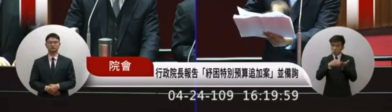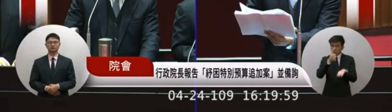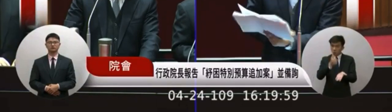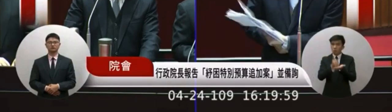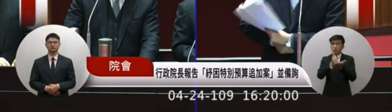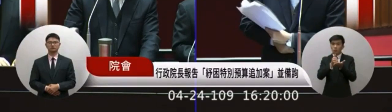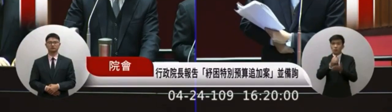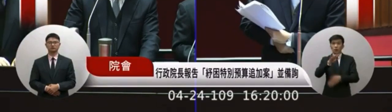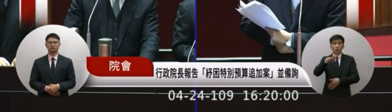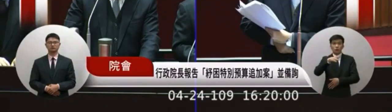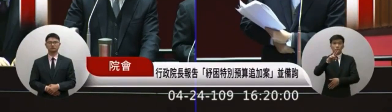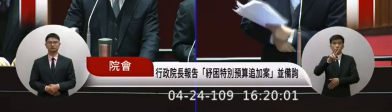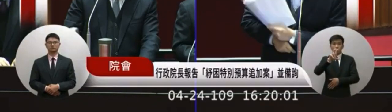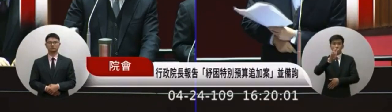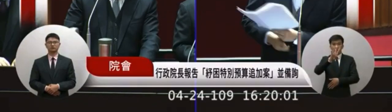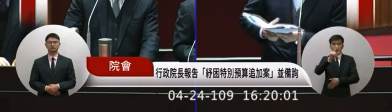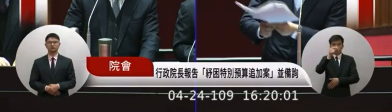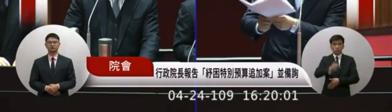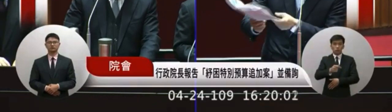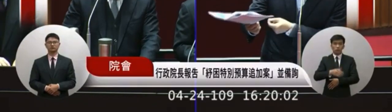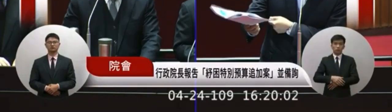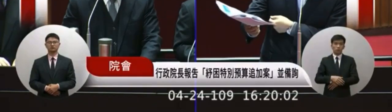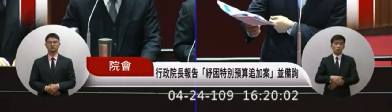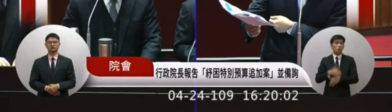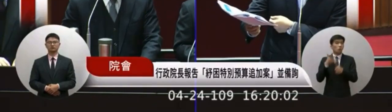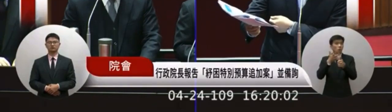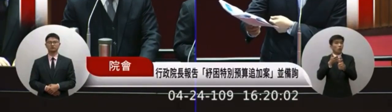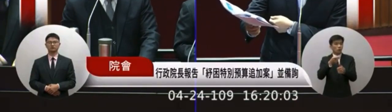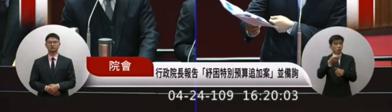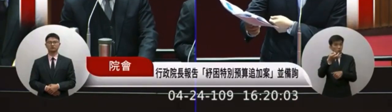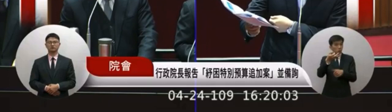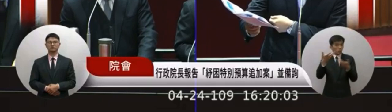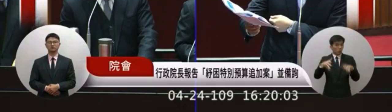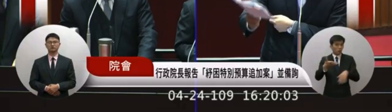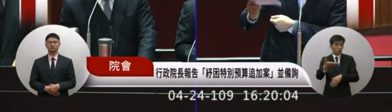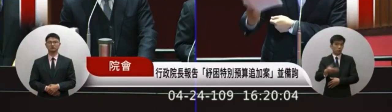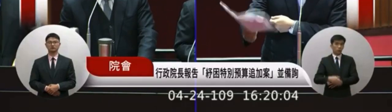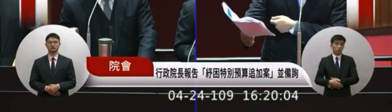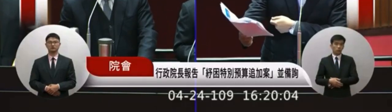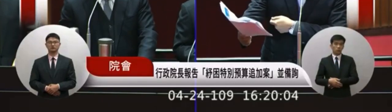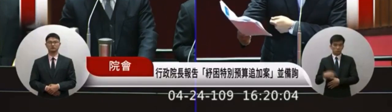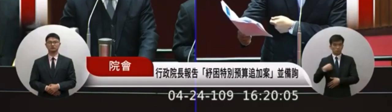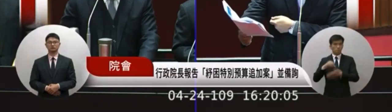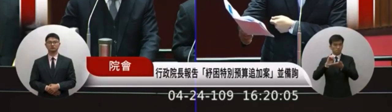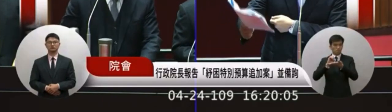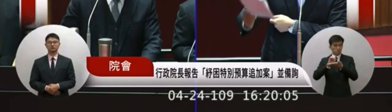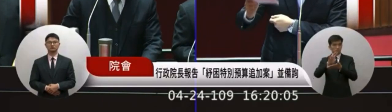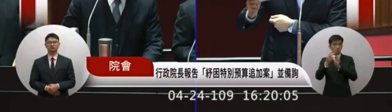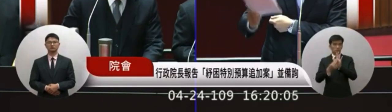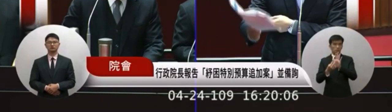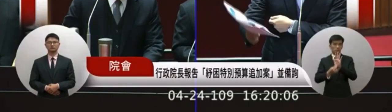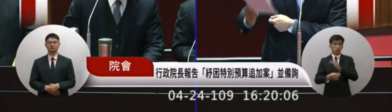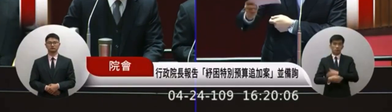是474亿。院长，这金额大不大？我要给你报告，